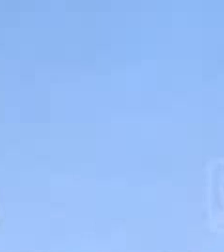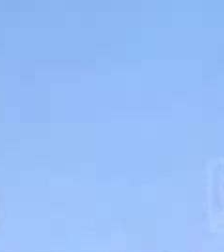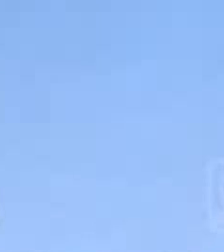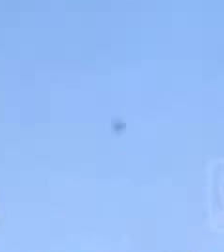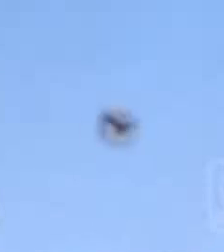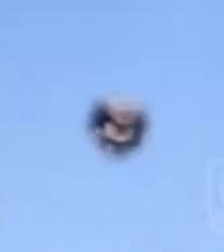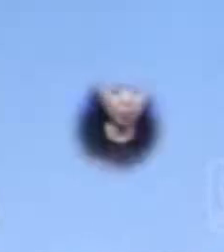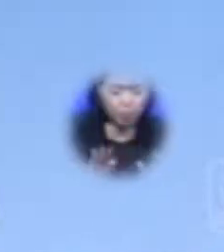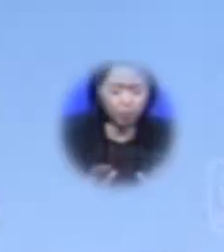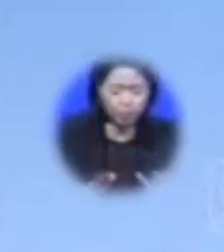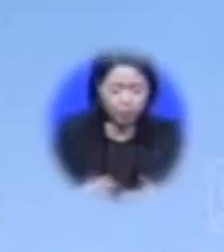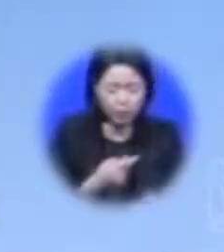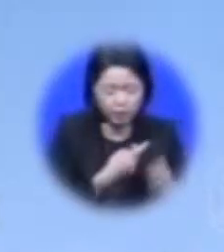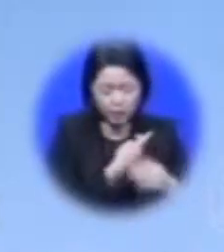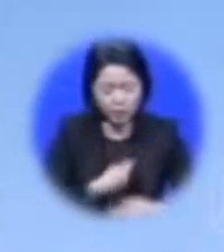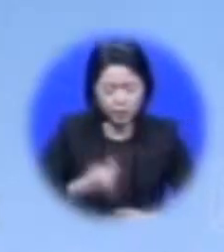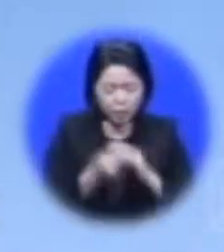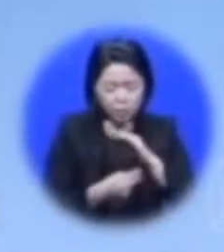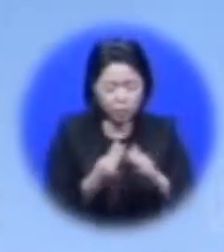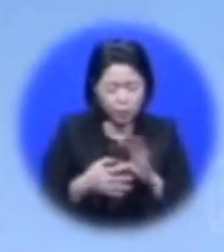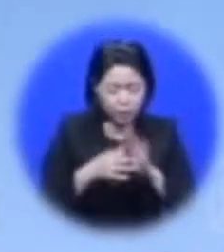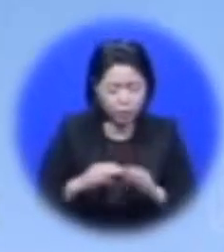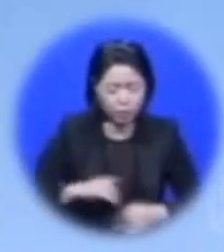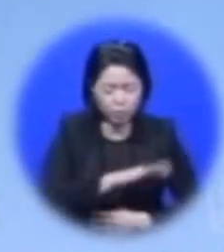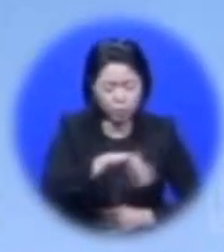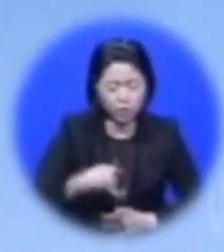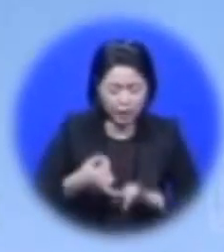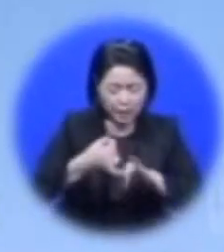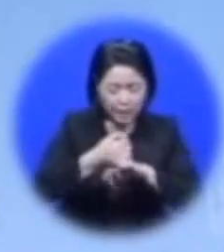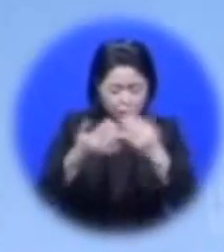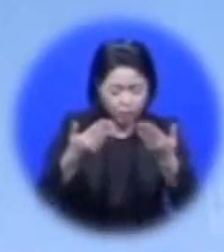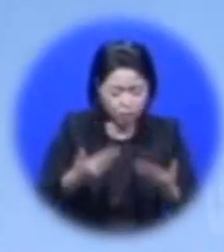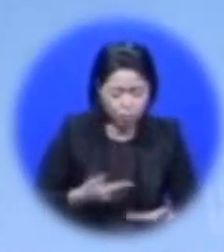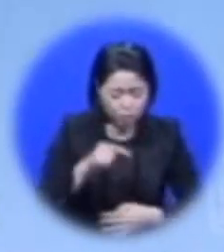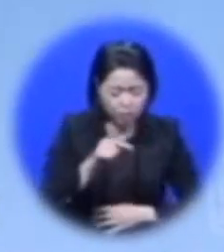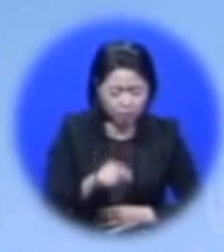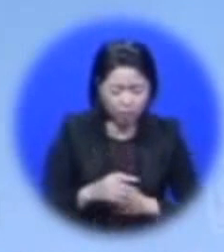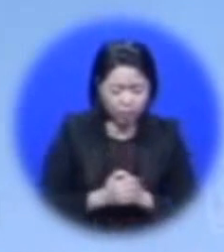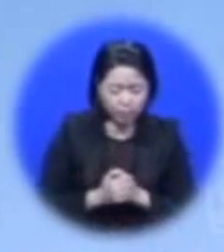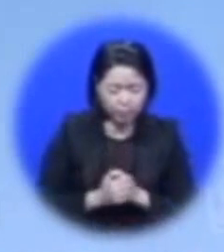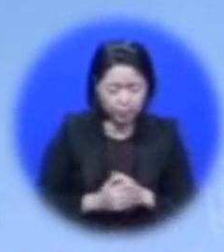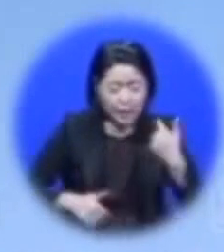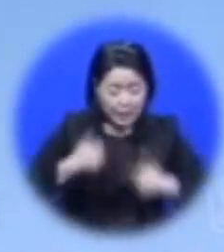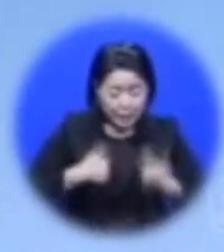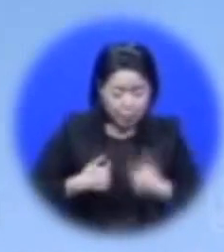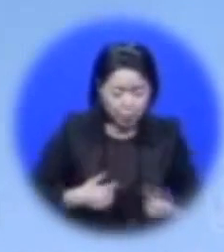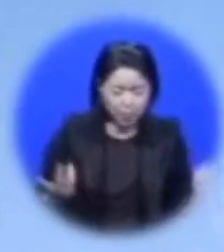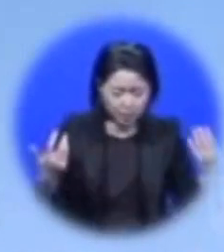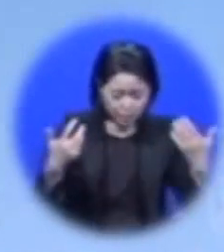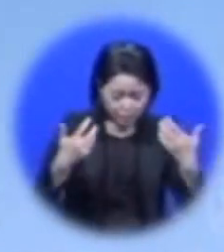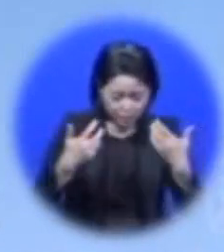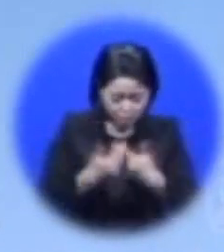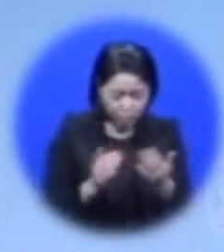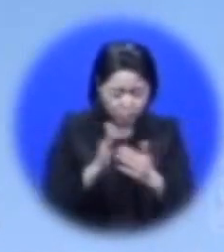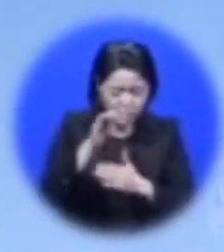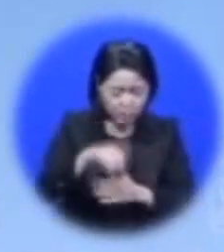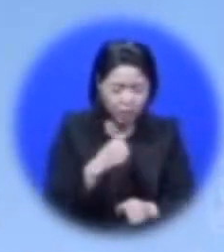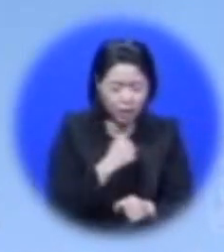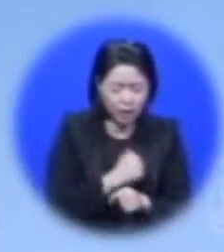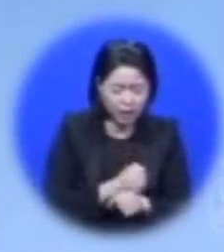오늘 사도 요한을 통해서 우리에게 약속하여 주신 것, 기쁨이 차고 넘치게 하려